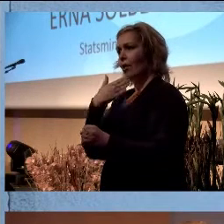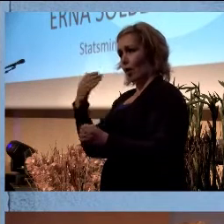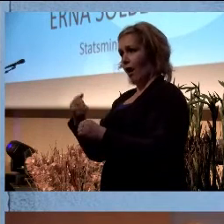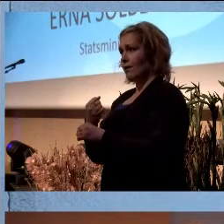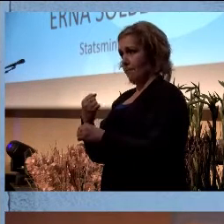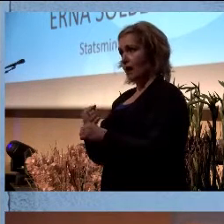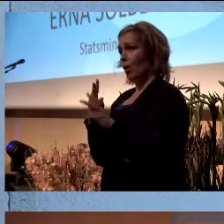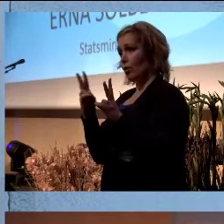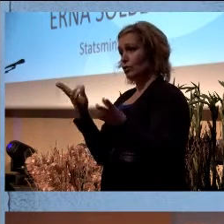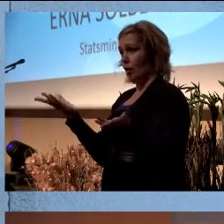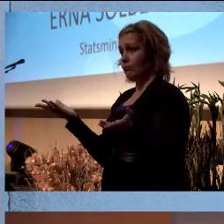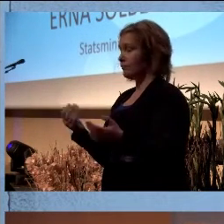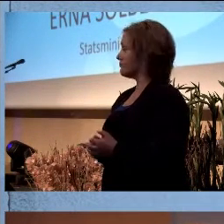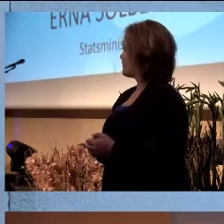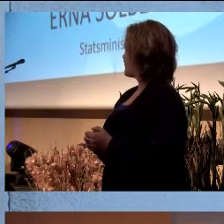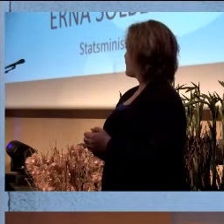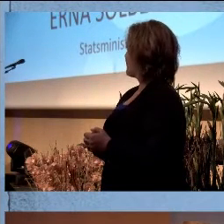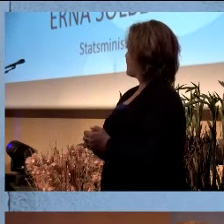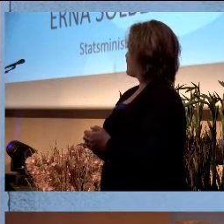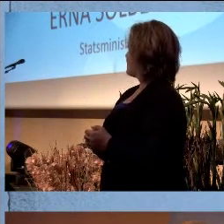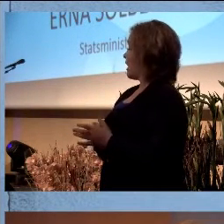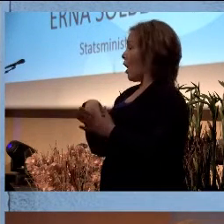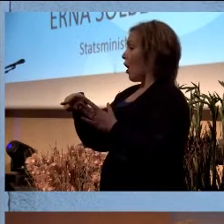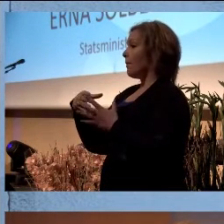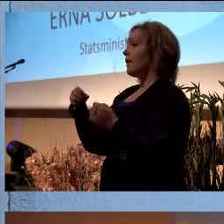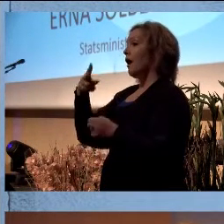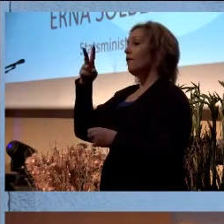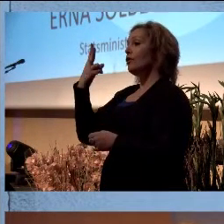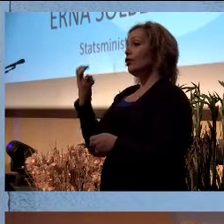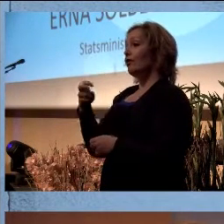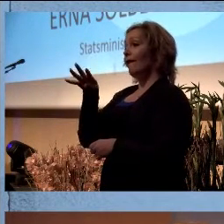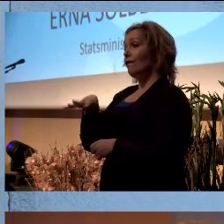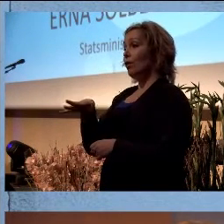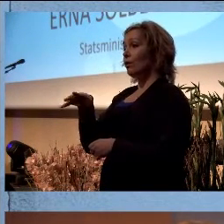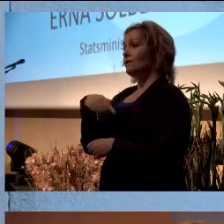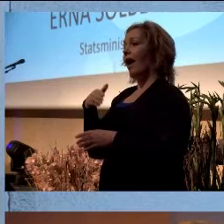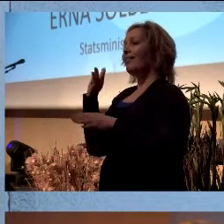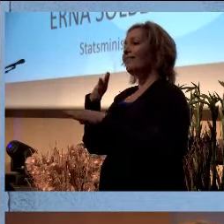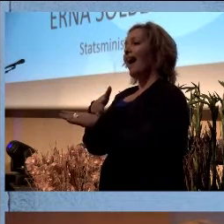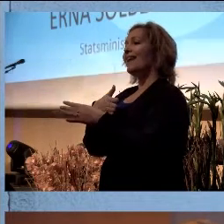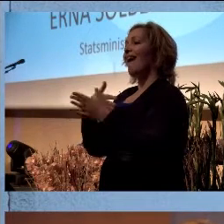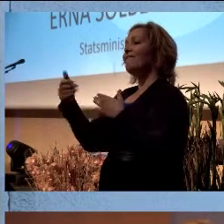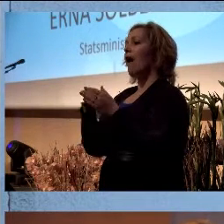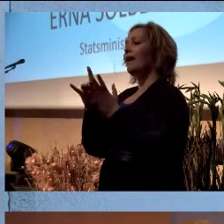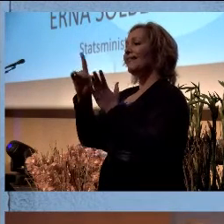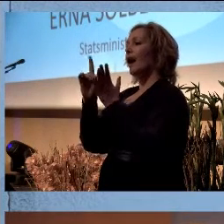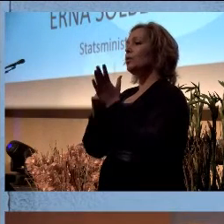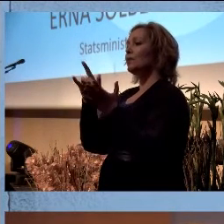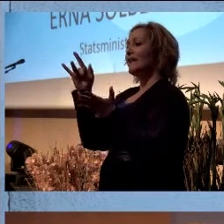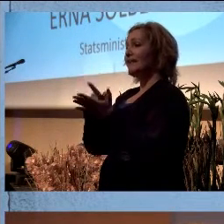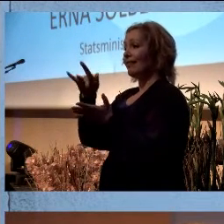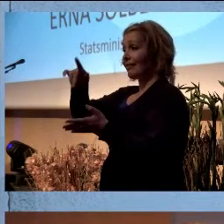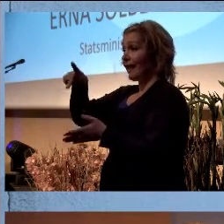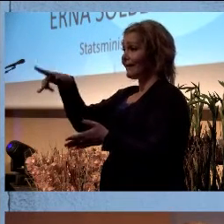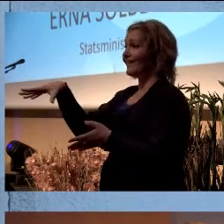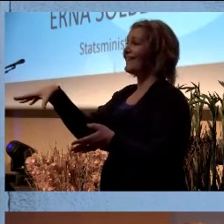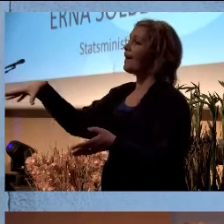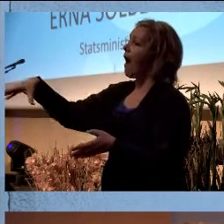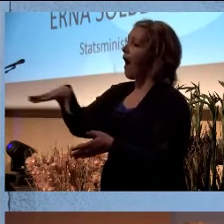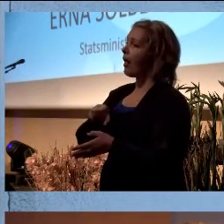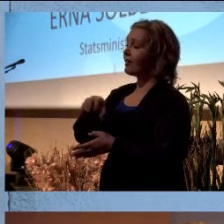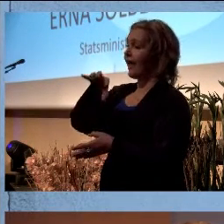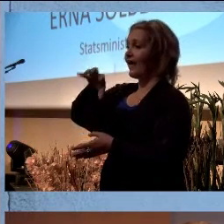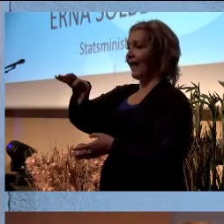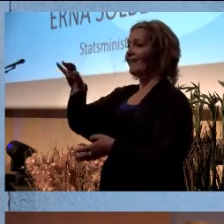arbeid. I løpet av 2014 skal vi ha tverrfaglige diagnosesentre i alle regioner.